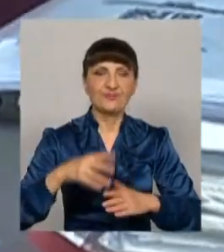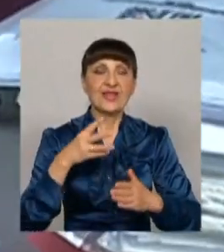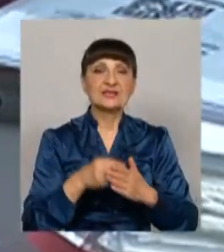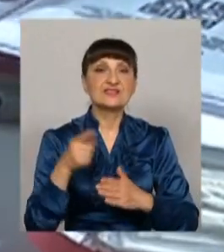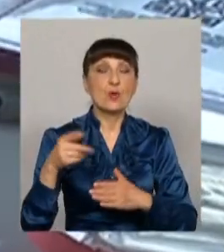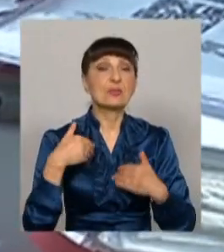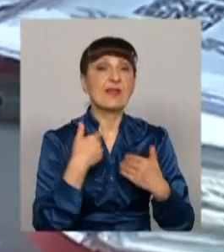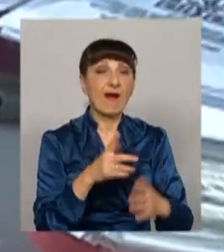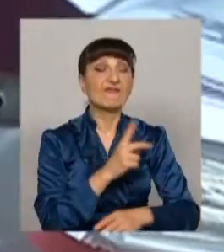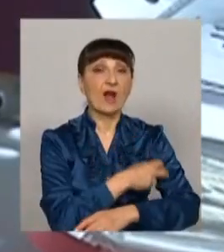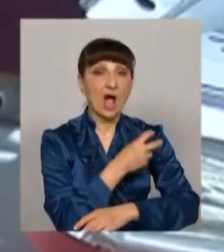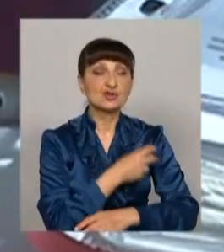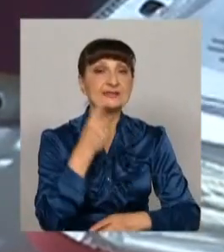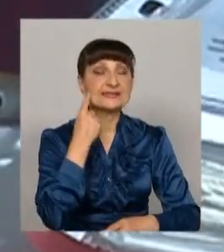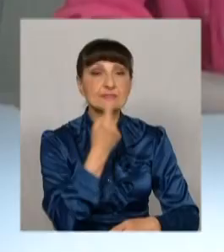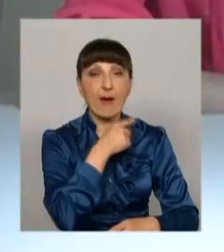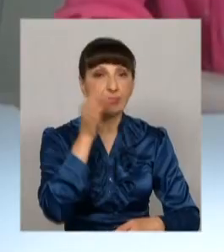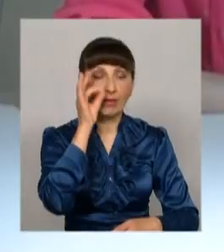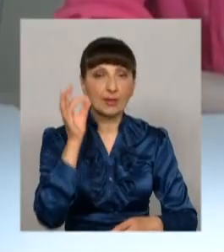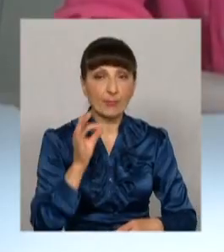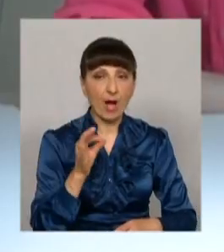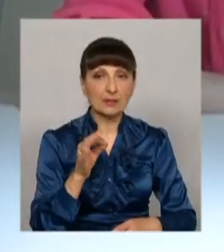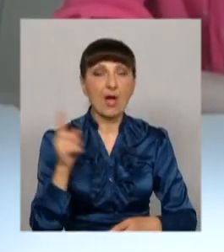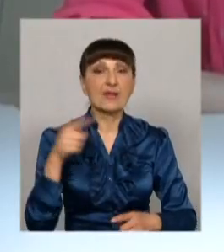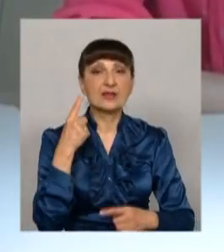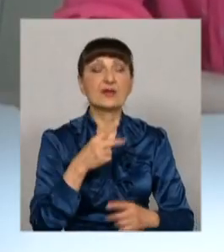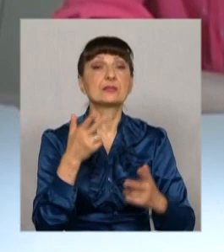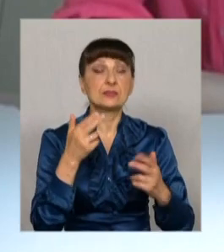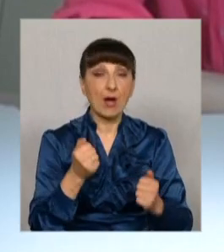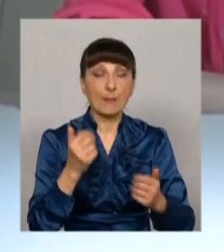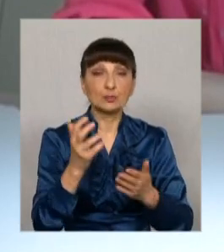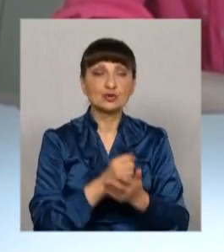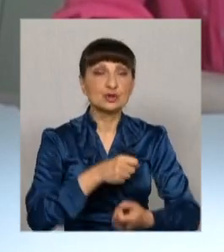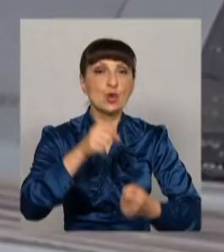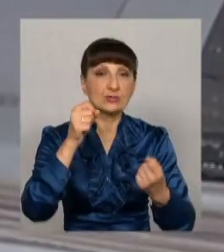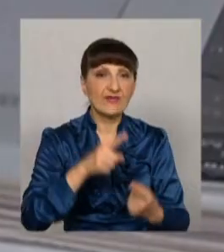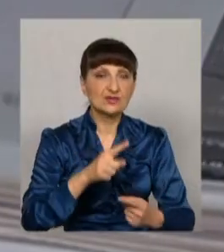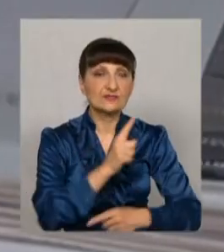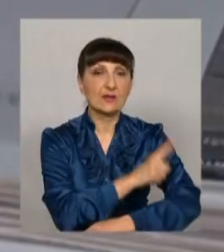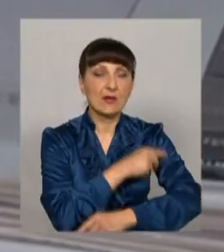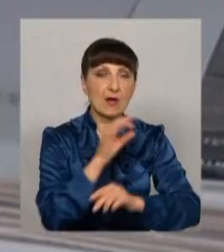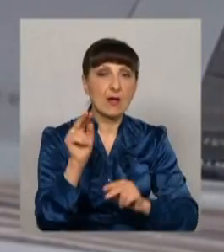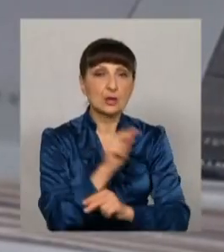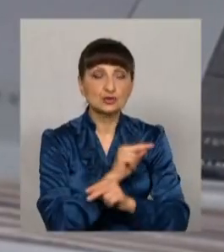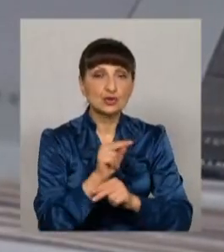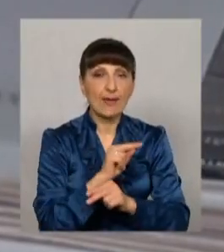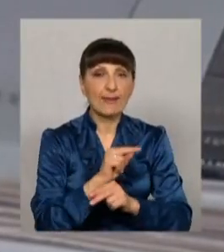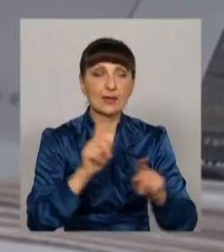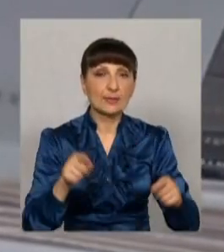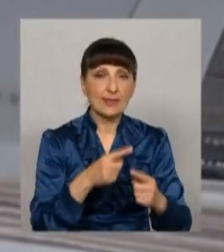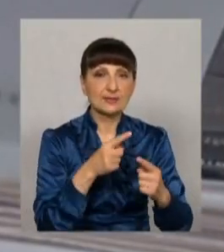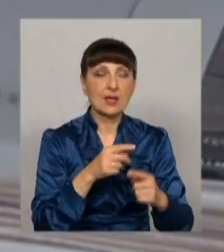девушке предлагают врачи из Испании и Германии. Специалисты заверяют, что при получении соответствующей медикаментозной терапии и